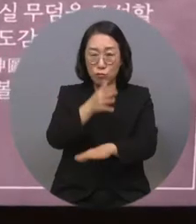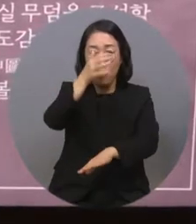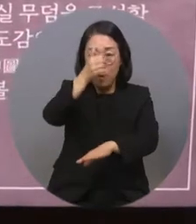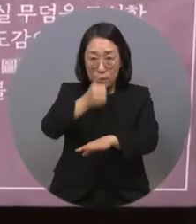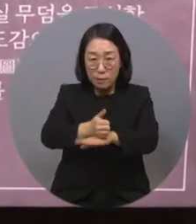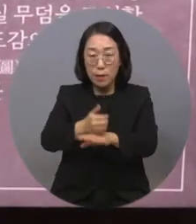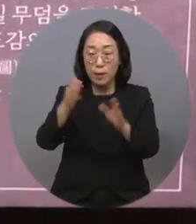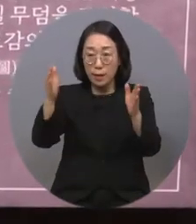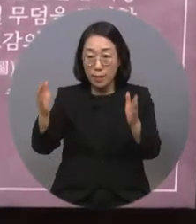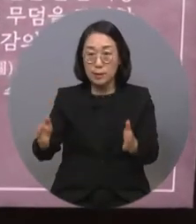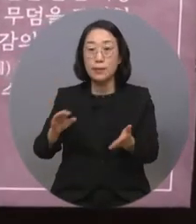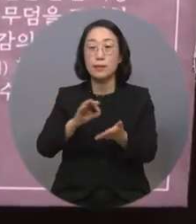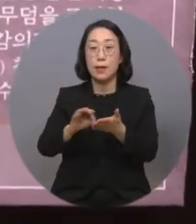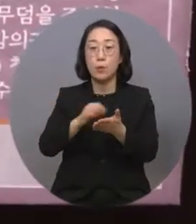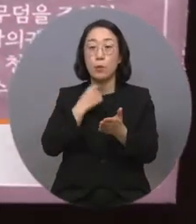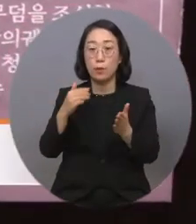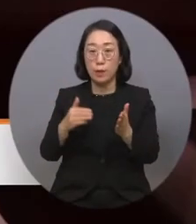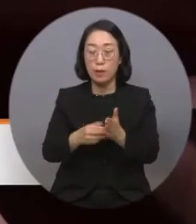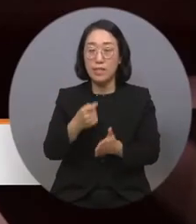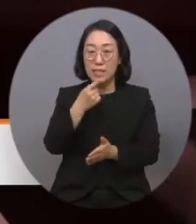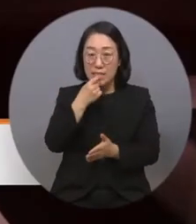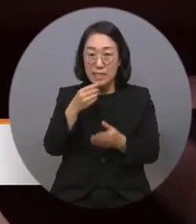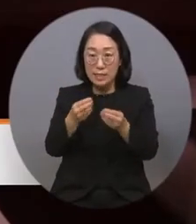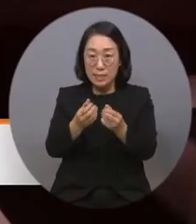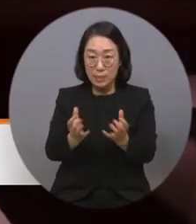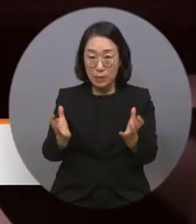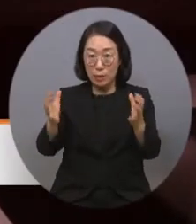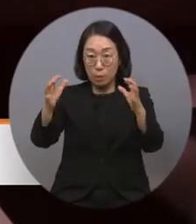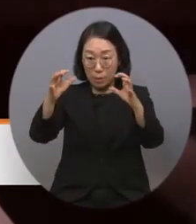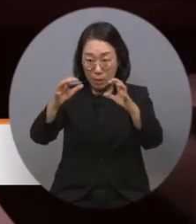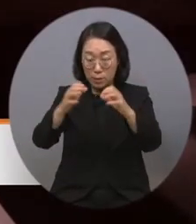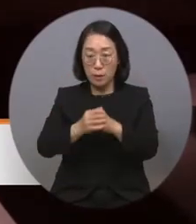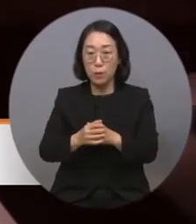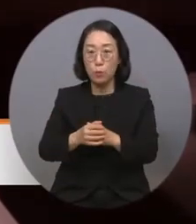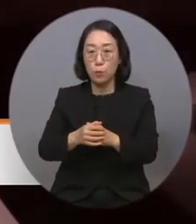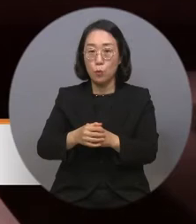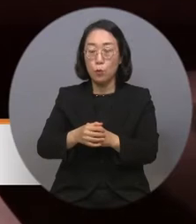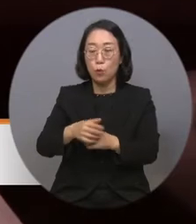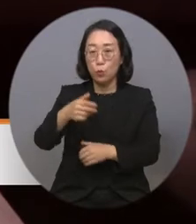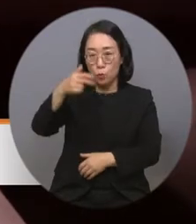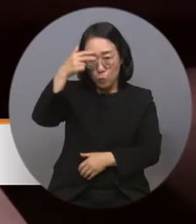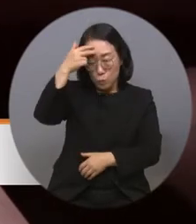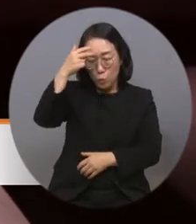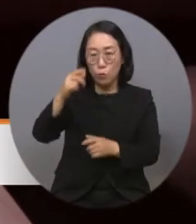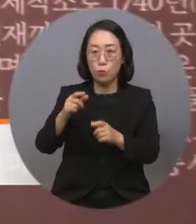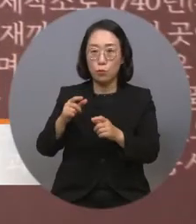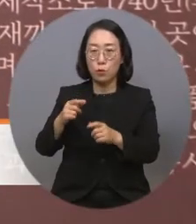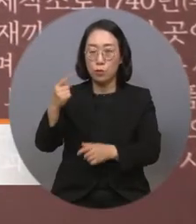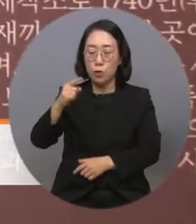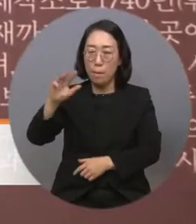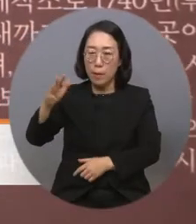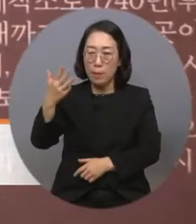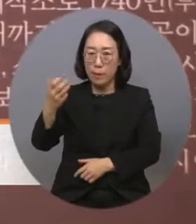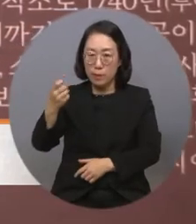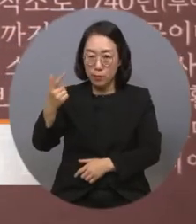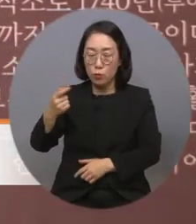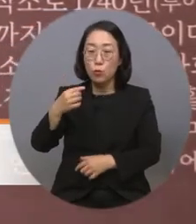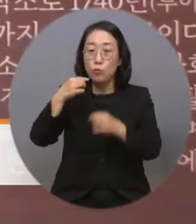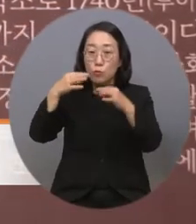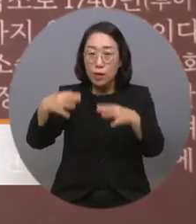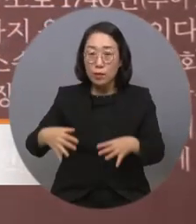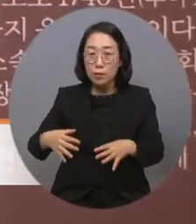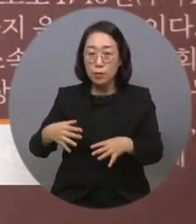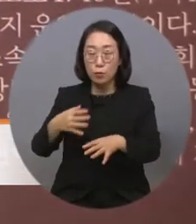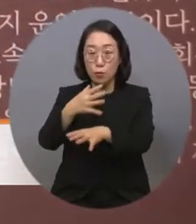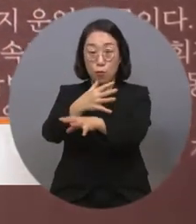중심으로 사용됐던 백자 청화용중과 조선과 1886년 프랑스와의